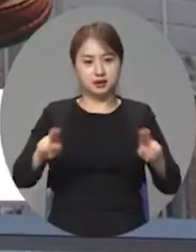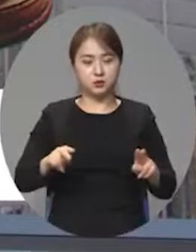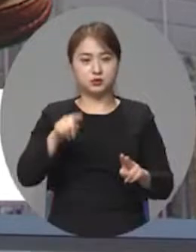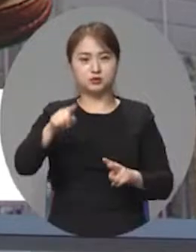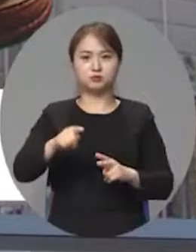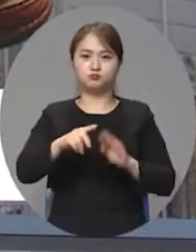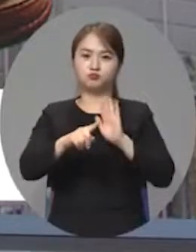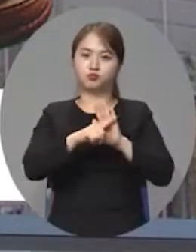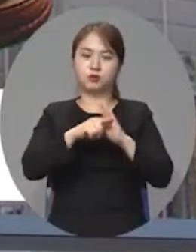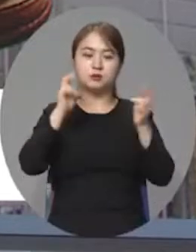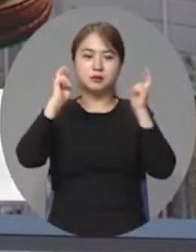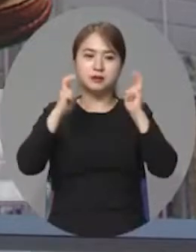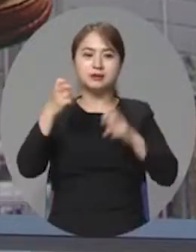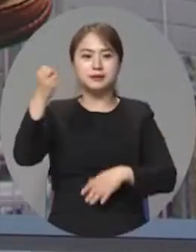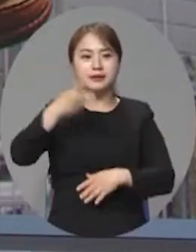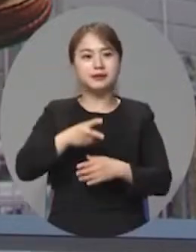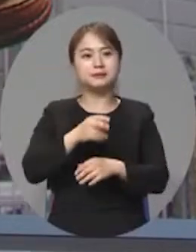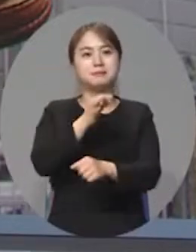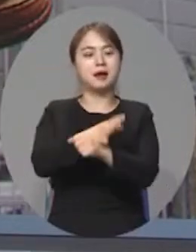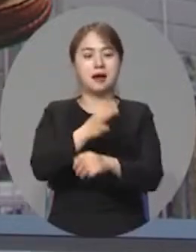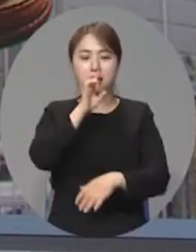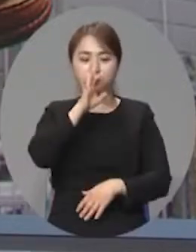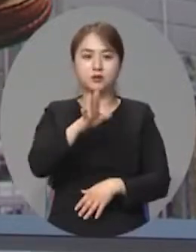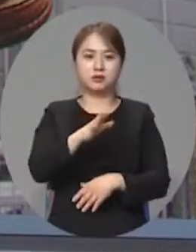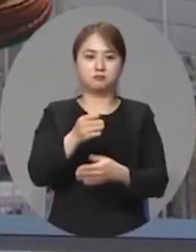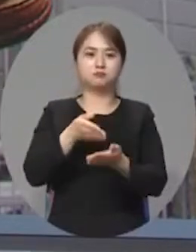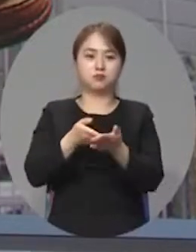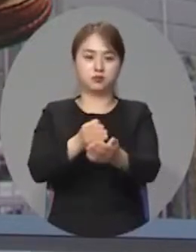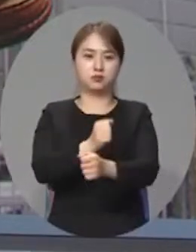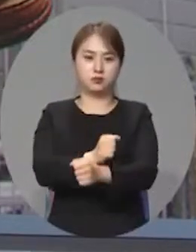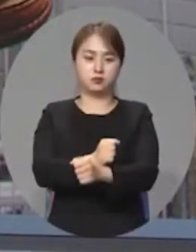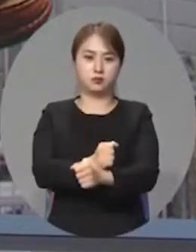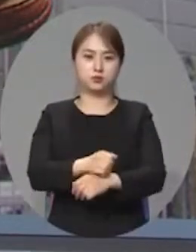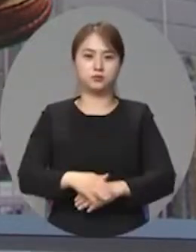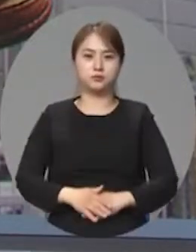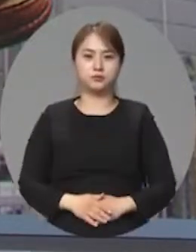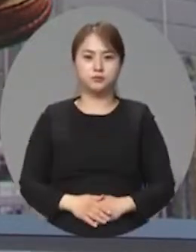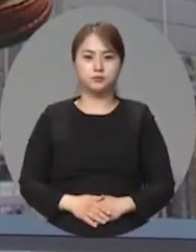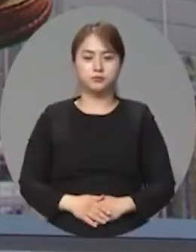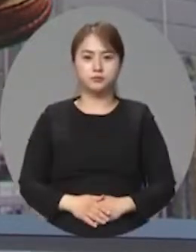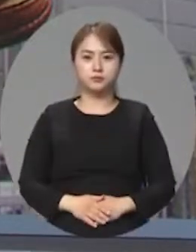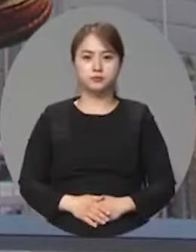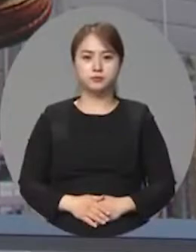재입찰 할 수 없도록 제재 나서 것을 촉구했습니다 유료 기자입니다